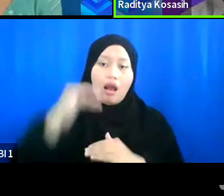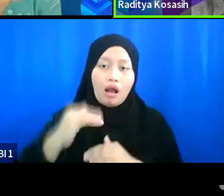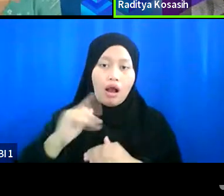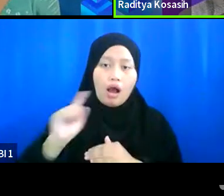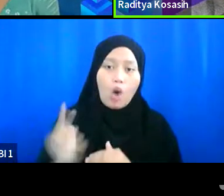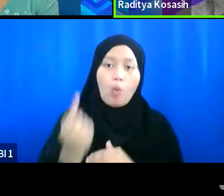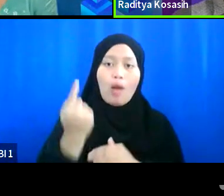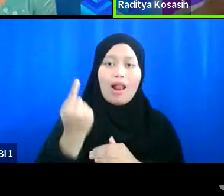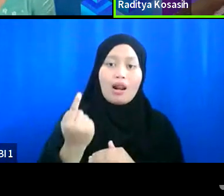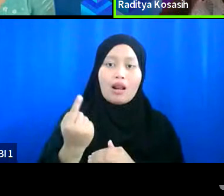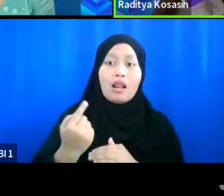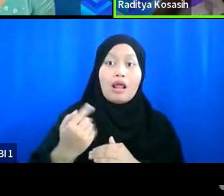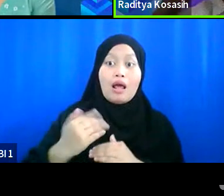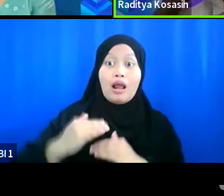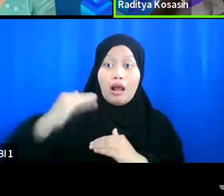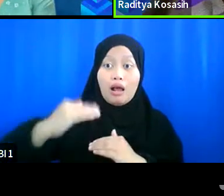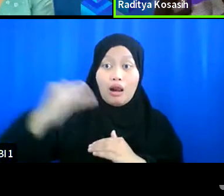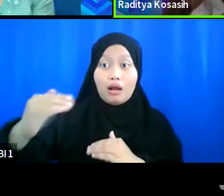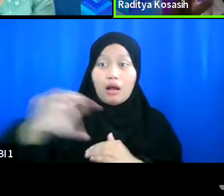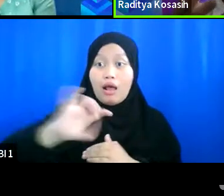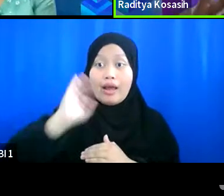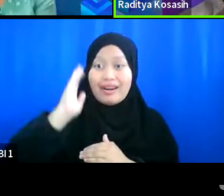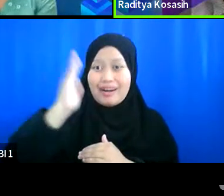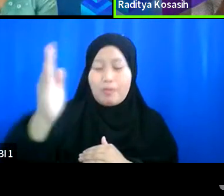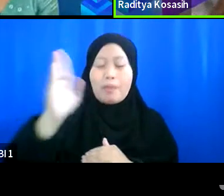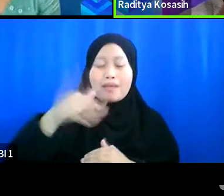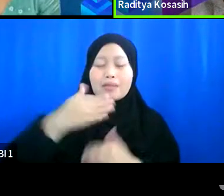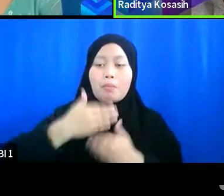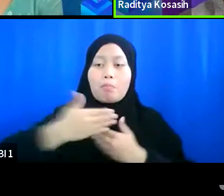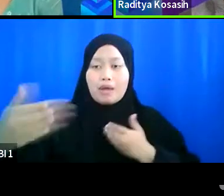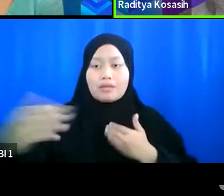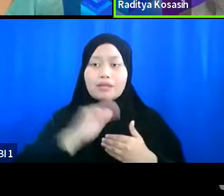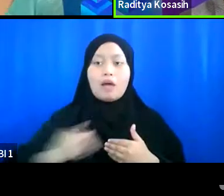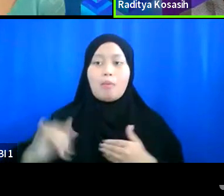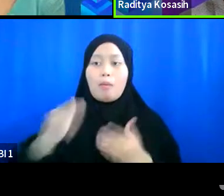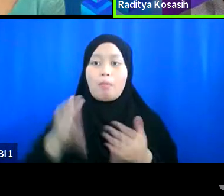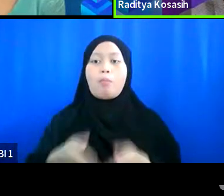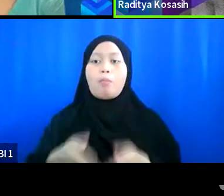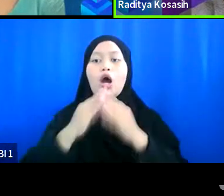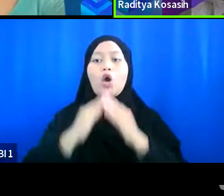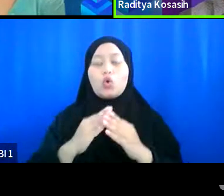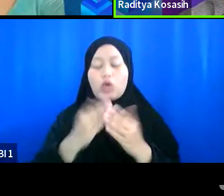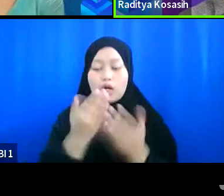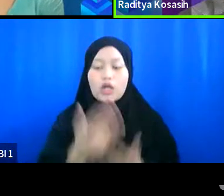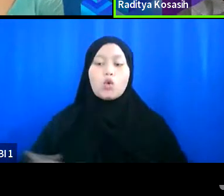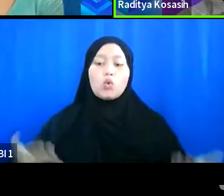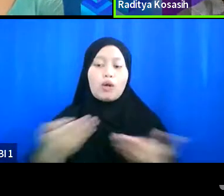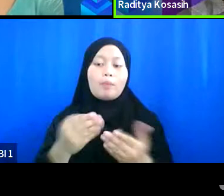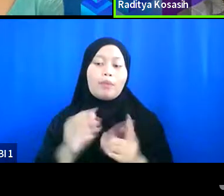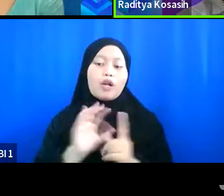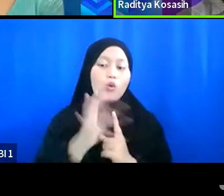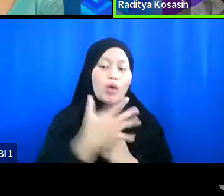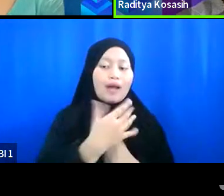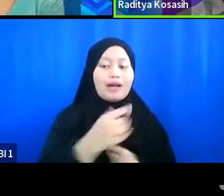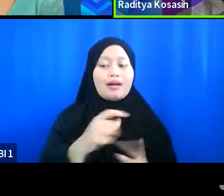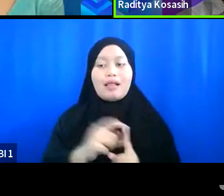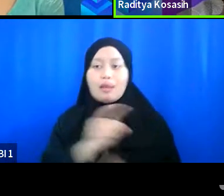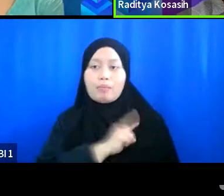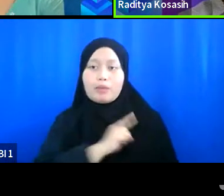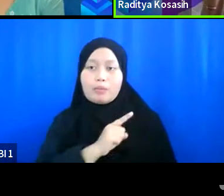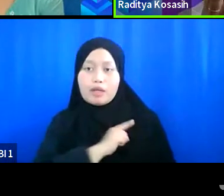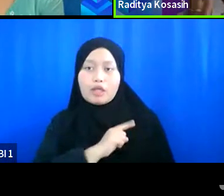perjalanannya masih panjang untuk kita sama-sama membangun ekosistem lingkungan data pribadi ini jadi bukan berarti PD